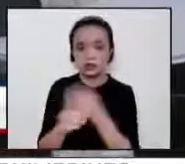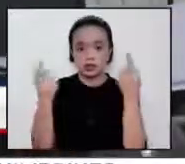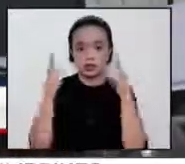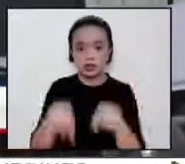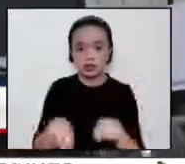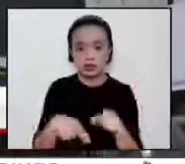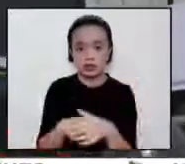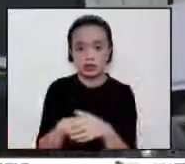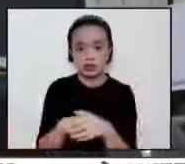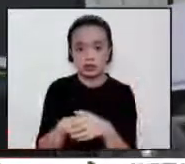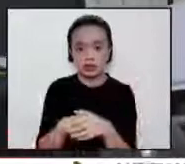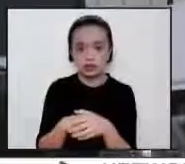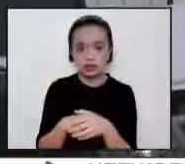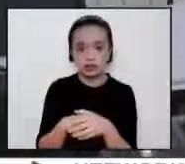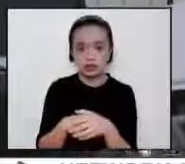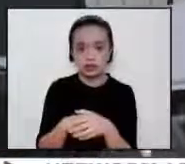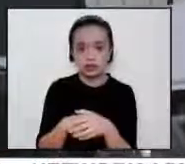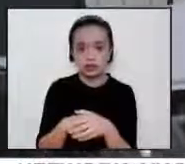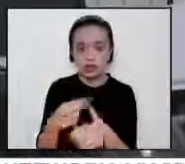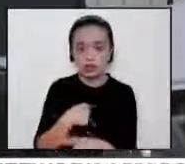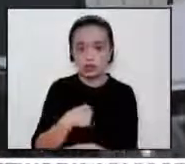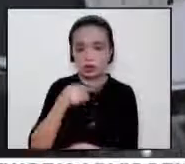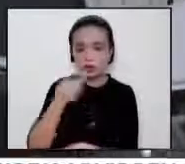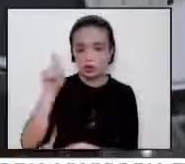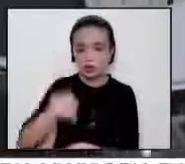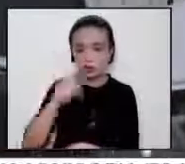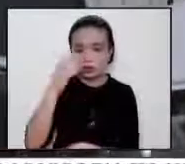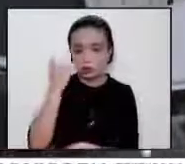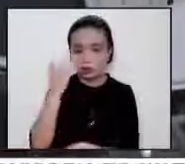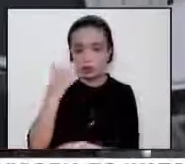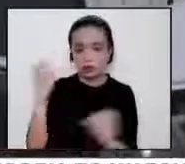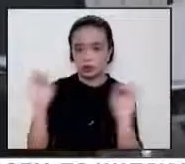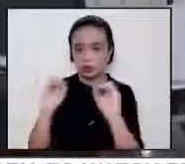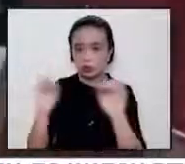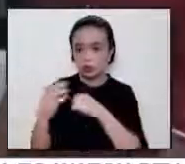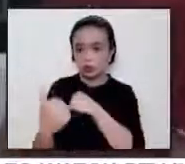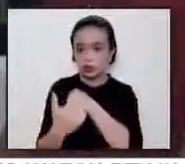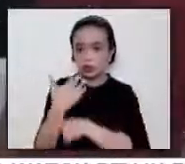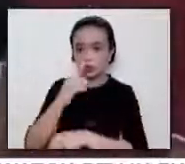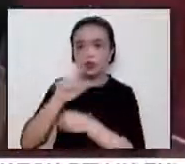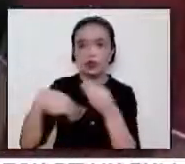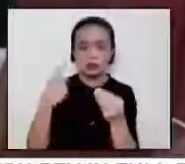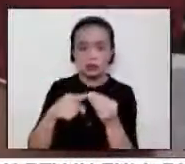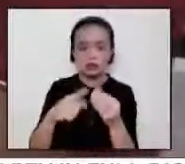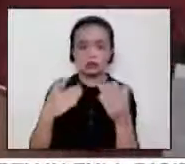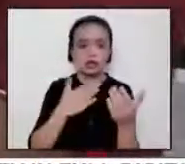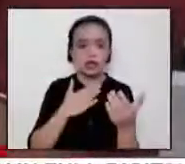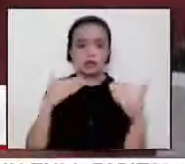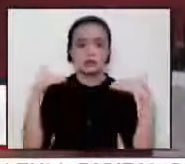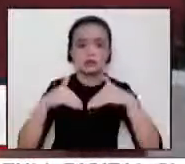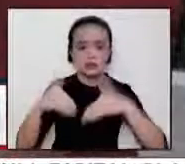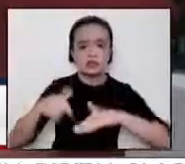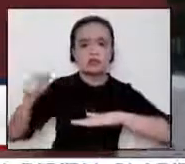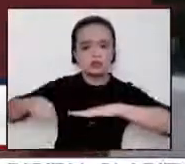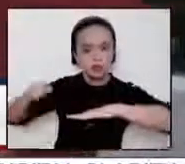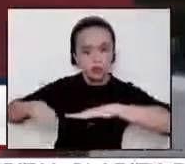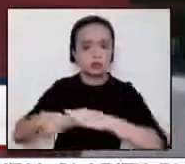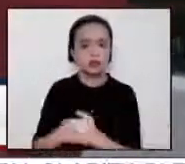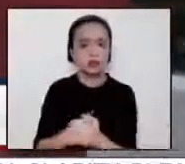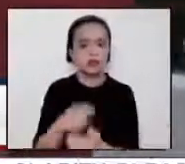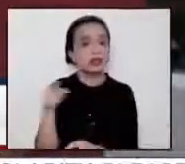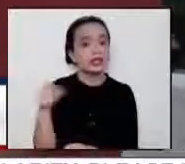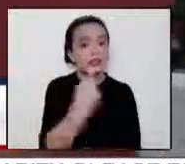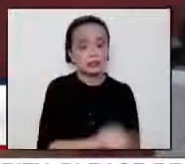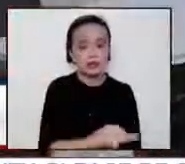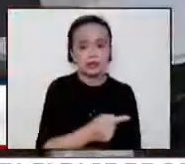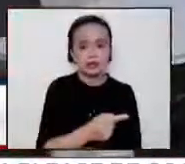ng Pasay. Tinatanong ko po bakit wala po ni isang padala na tungkol po dun sa mga hearing ko. Iginiit din niya na hindi rin siya